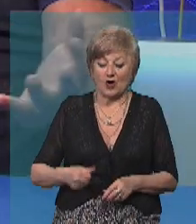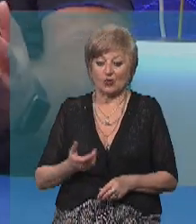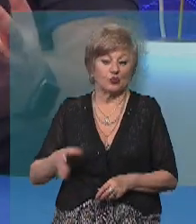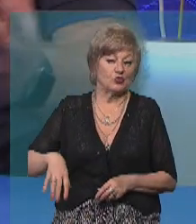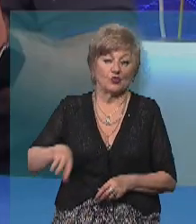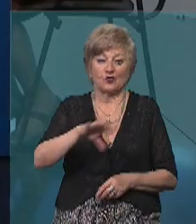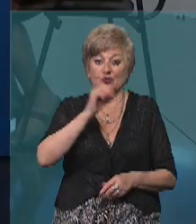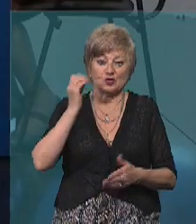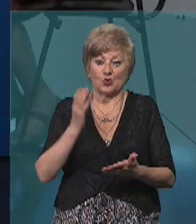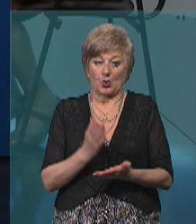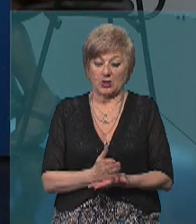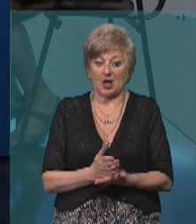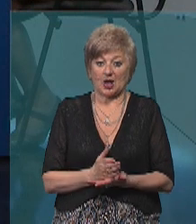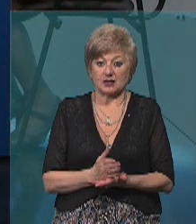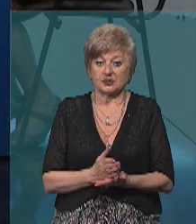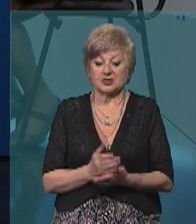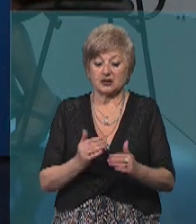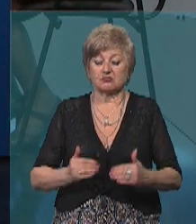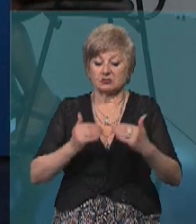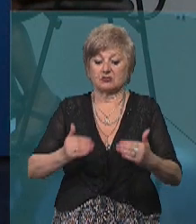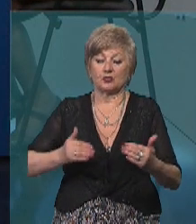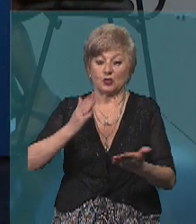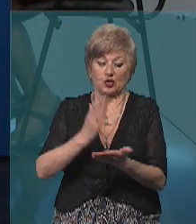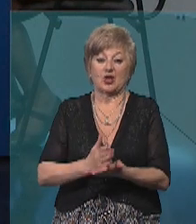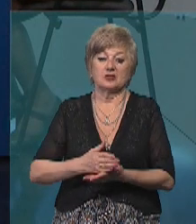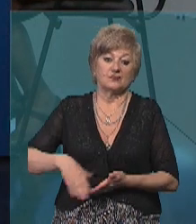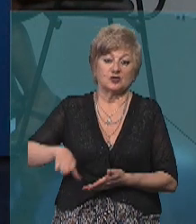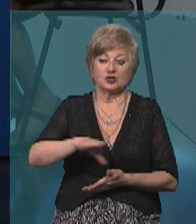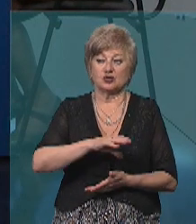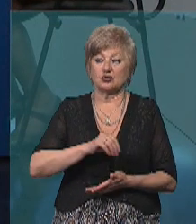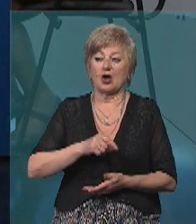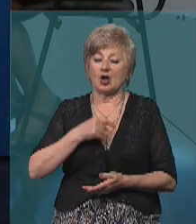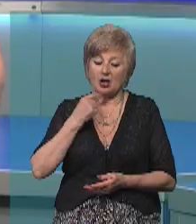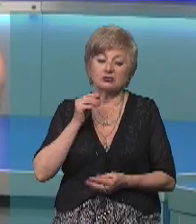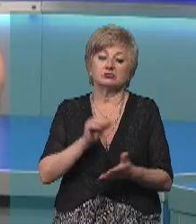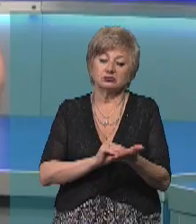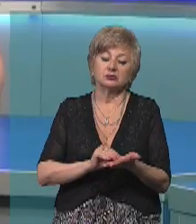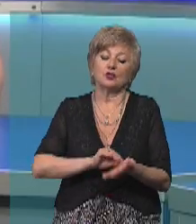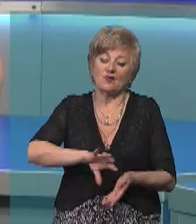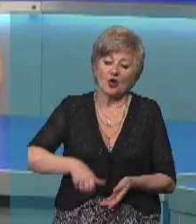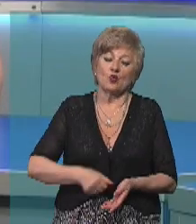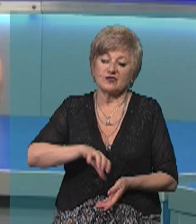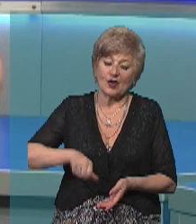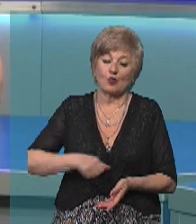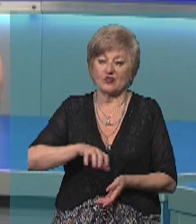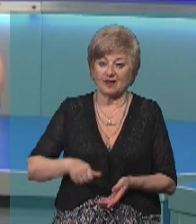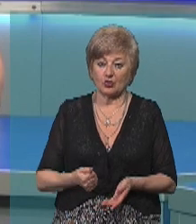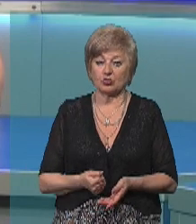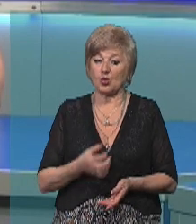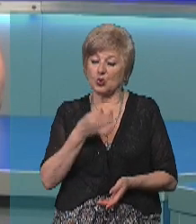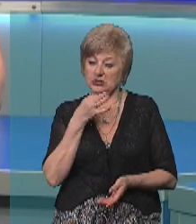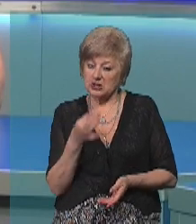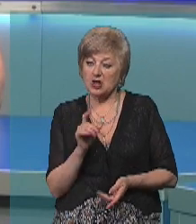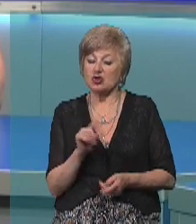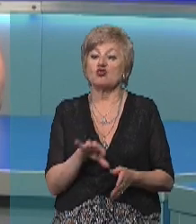ну, прогрес на порядок у нас іде в державі, але всі пане ворують, Романе, злочинна влада. І ви розумієте, ми... от ми сформували оцей